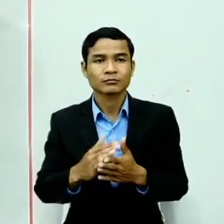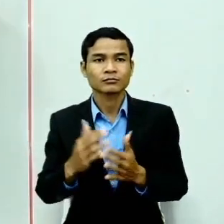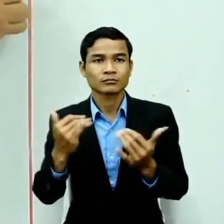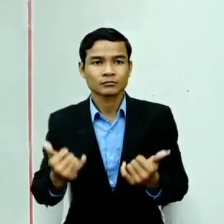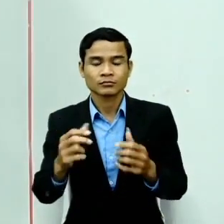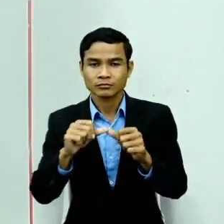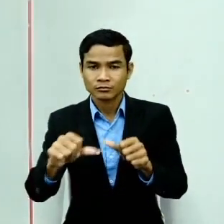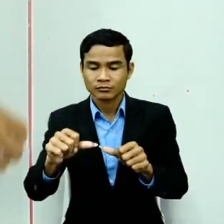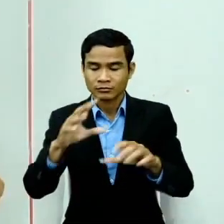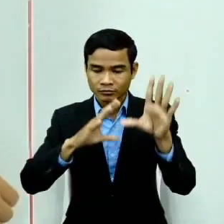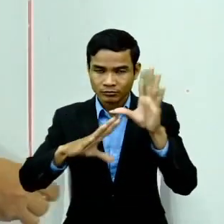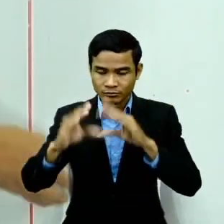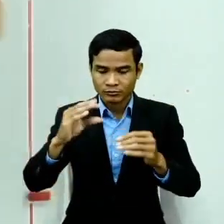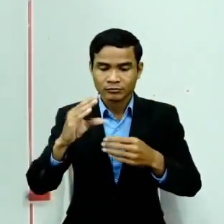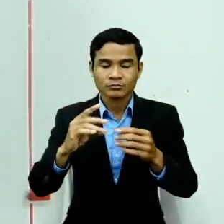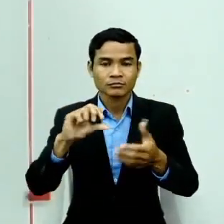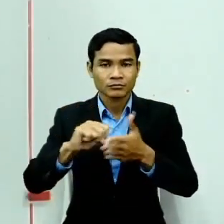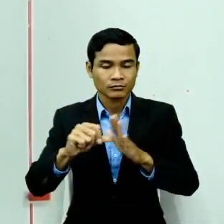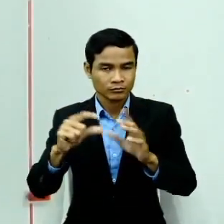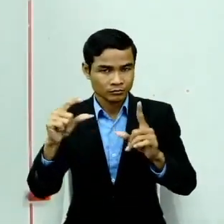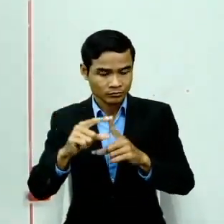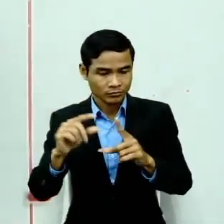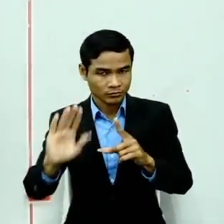bằng to riêng này ẩm pì pịa nè con